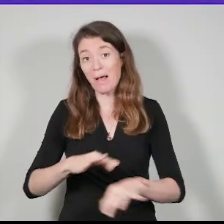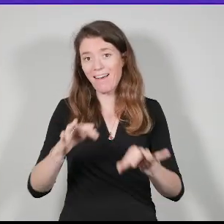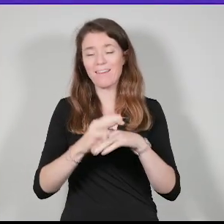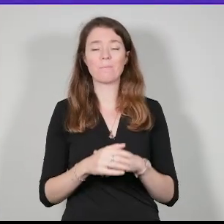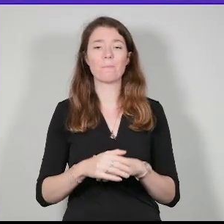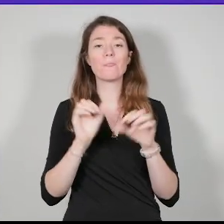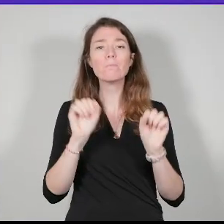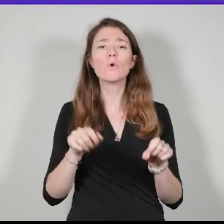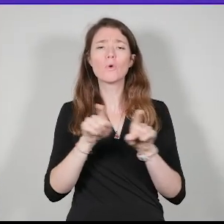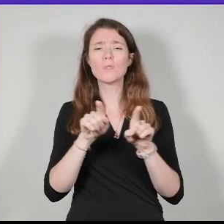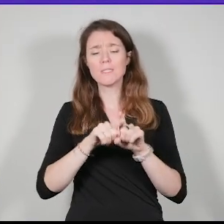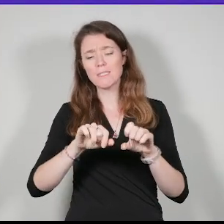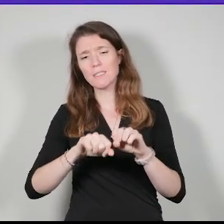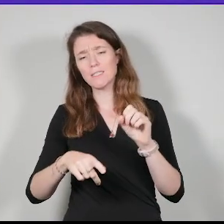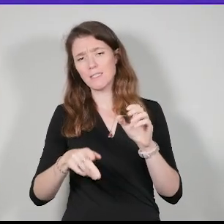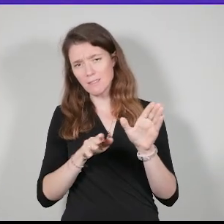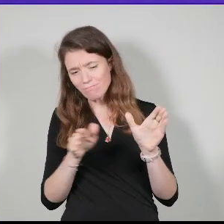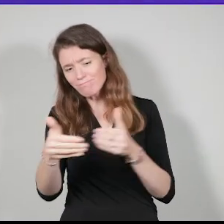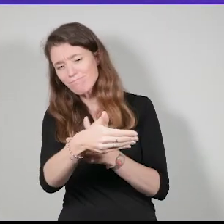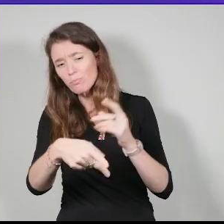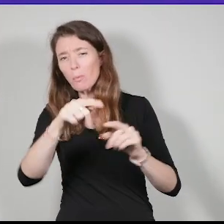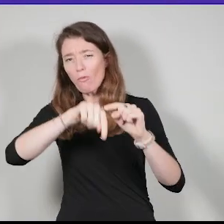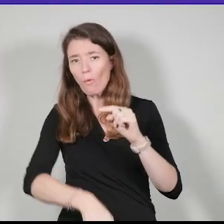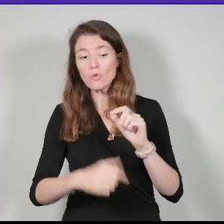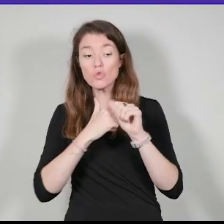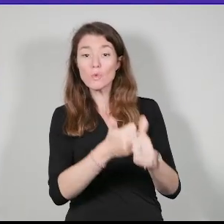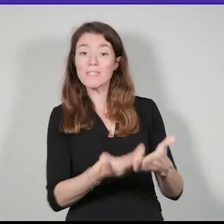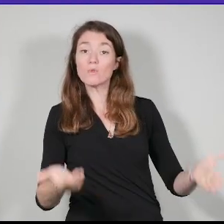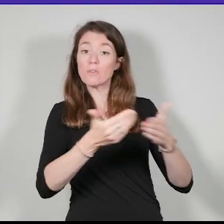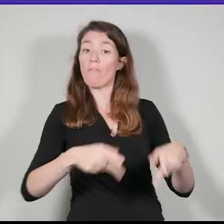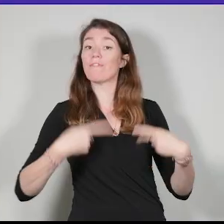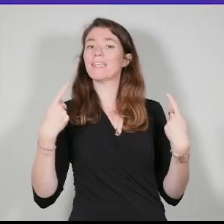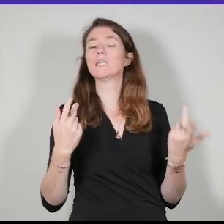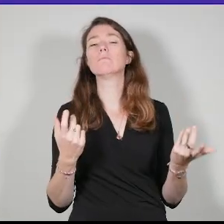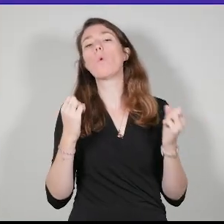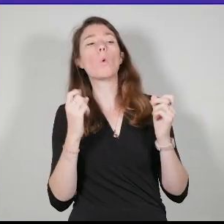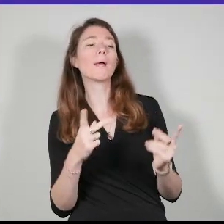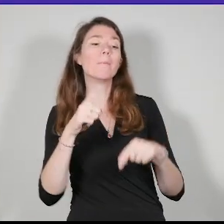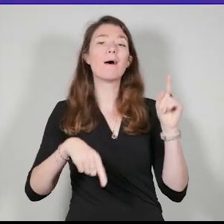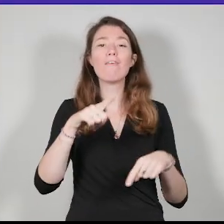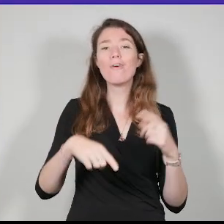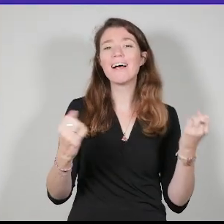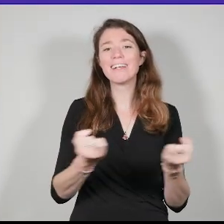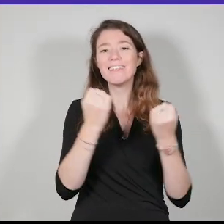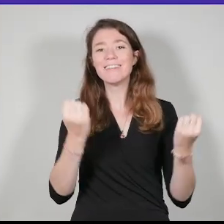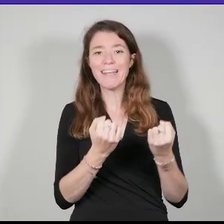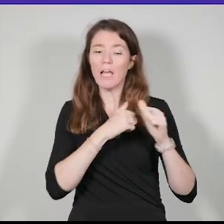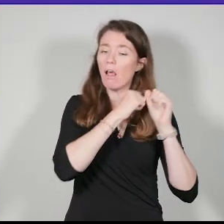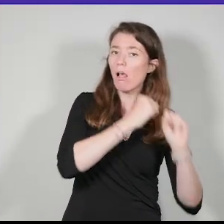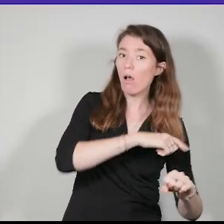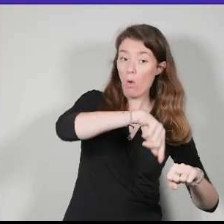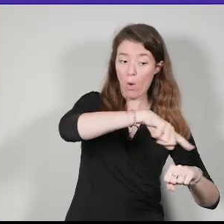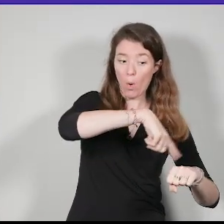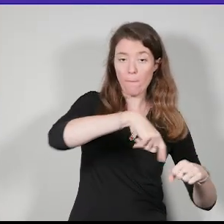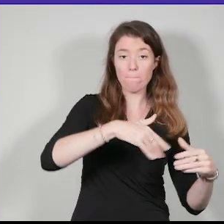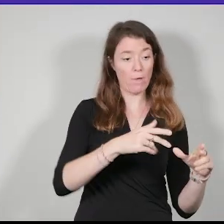pour s'intéresser au vécu et se dire, ok, parfois, il y a des activités qui me prennent du temps, mais je les